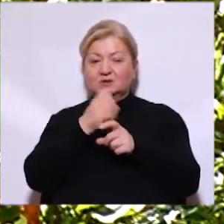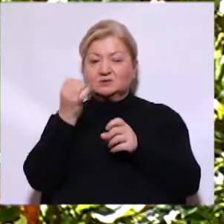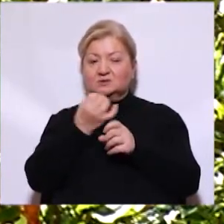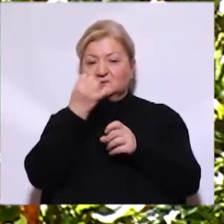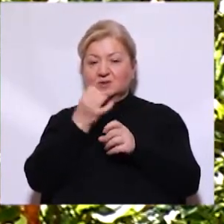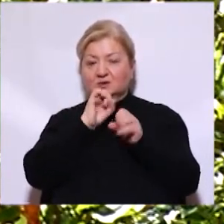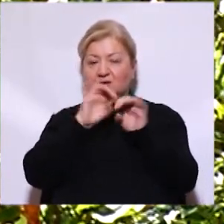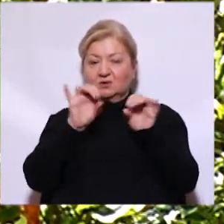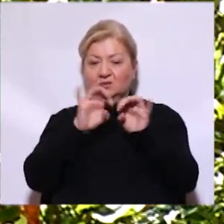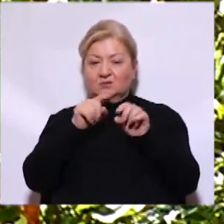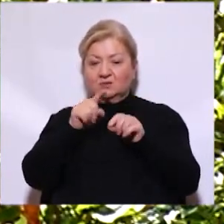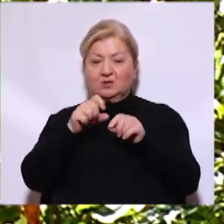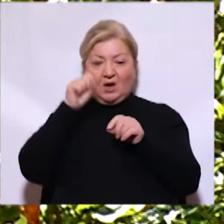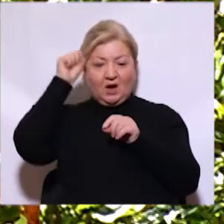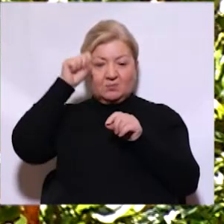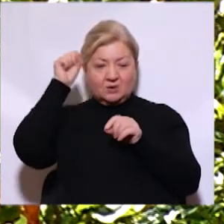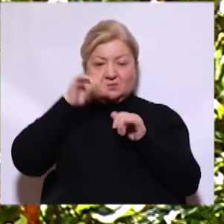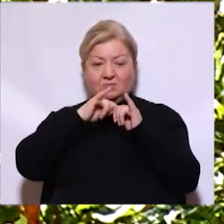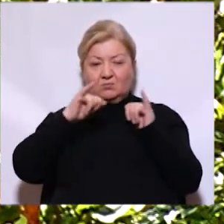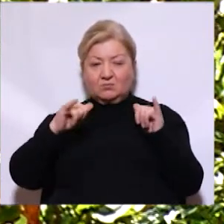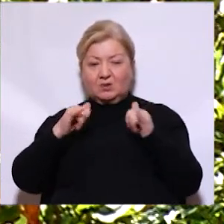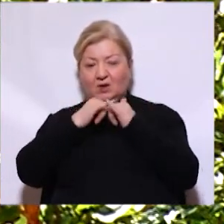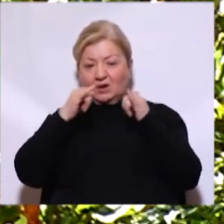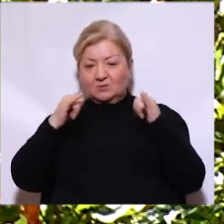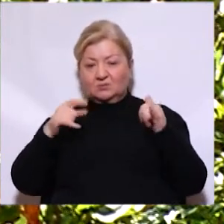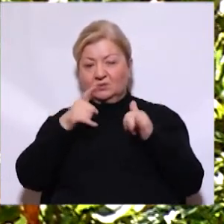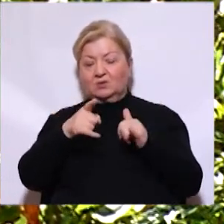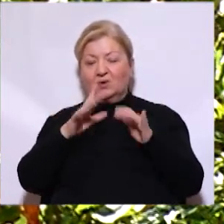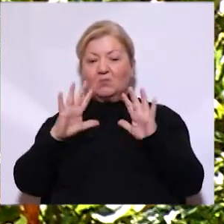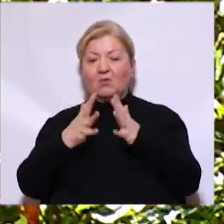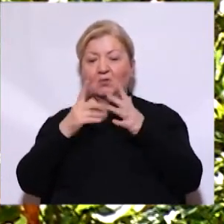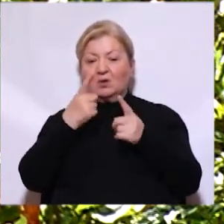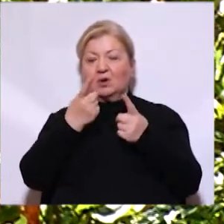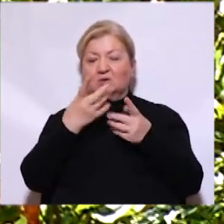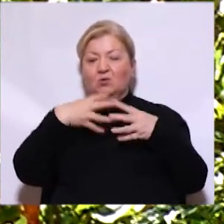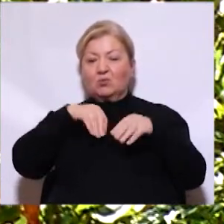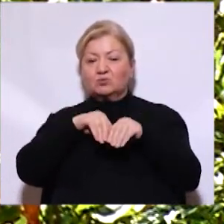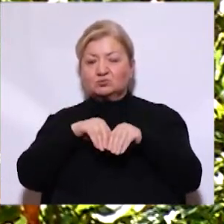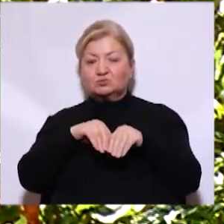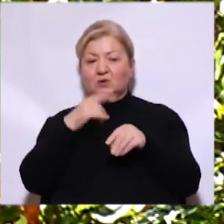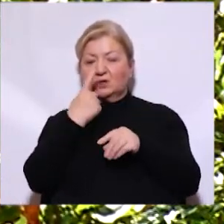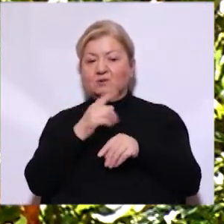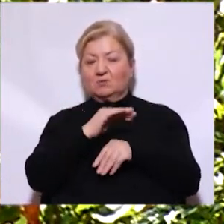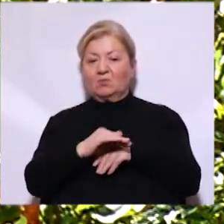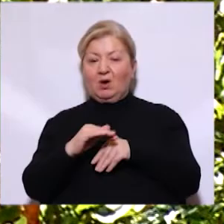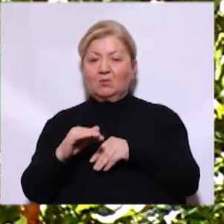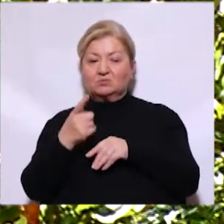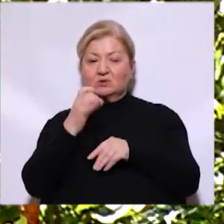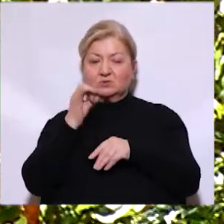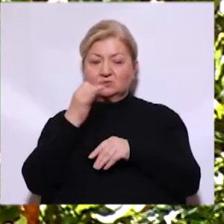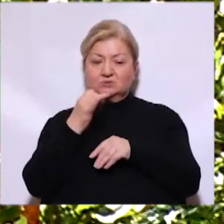ირაკლი კაკაბაძე აფხაზეთში განვითარებული მოვლენების შესახებ და ერთი ოჯახის და ერთი